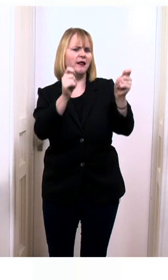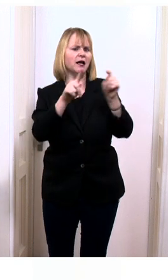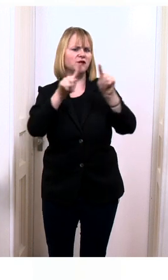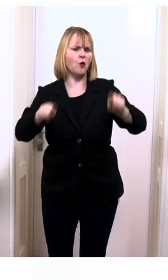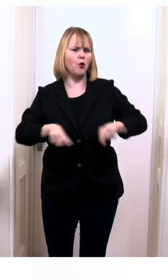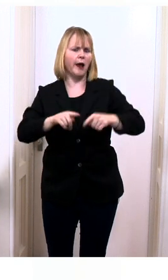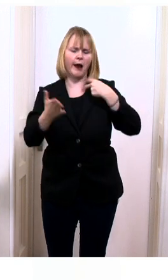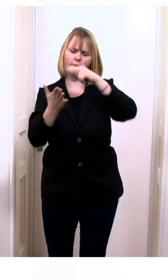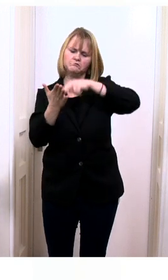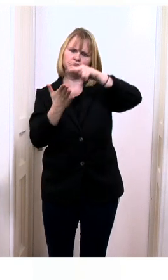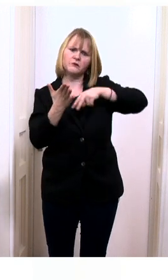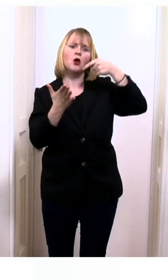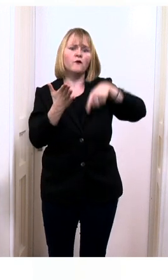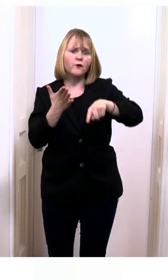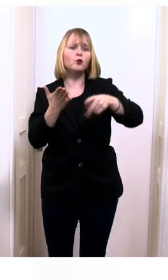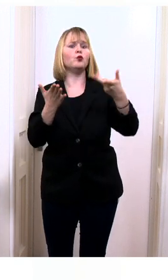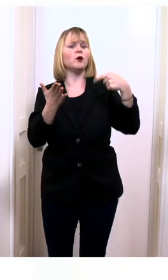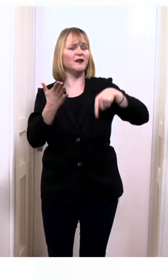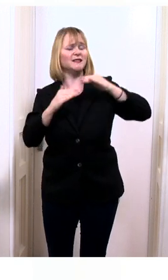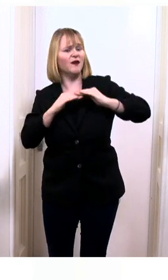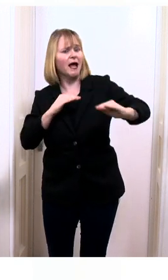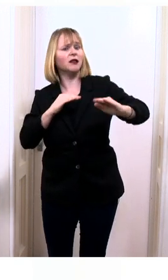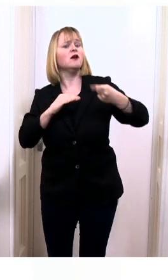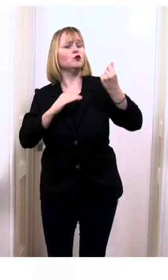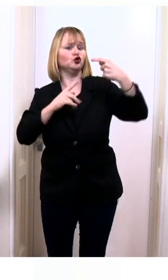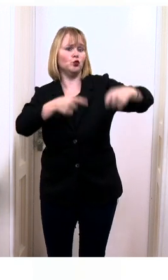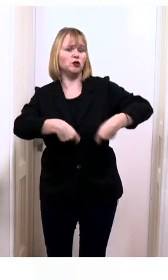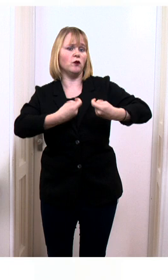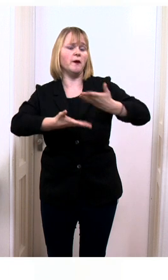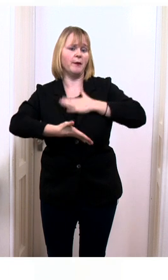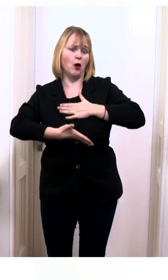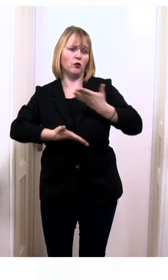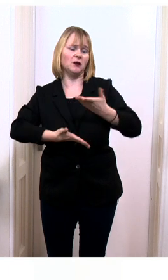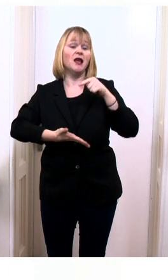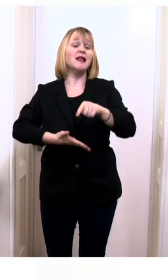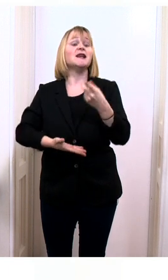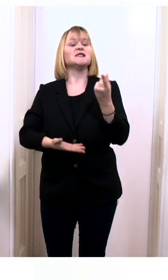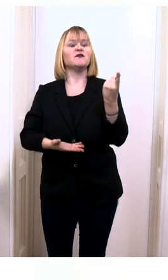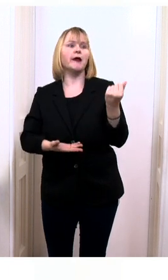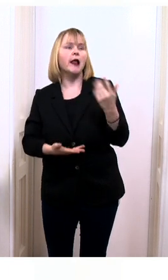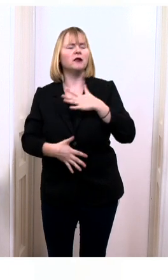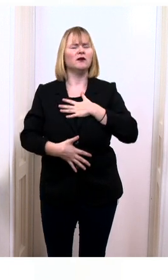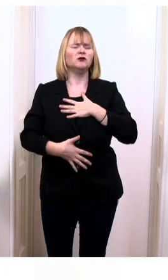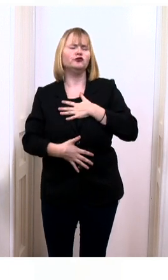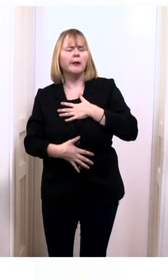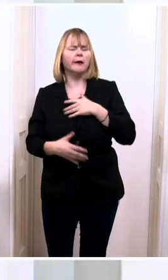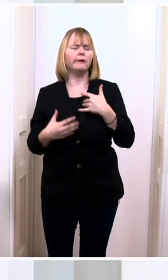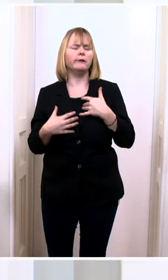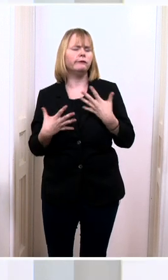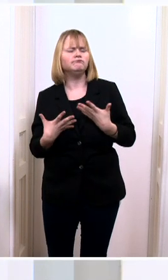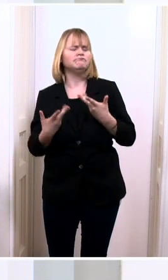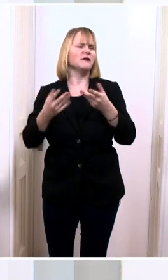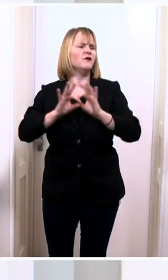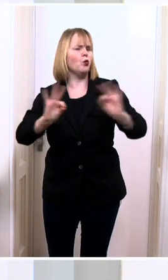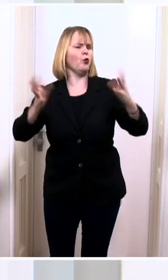für die Unterstützungsleistungen des Landes braucht. Ich weiß natürlich, Geld alleine lindert die Schmerzen nicht, denn für Betriebe